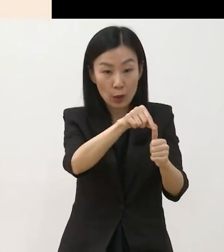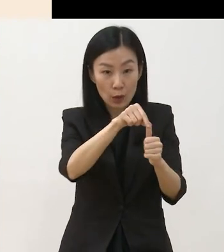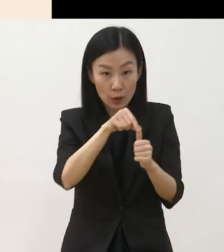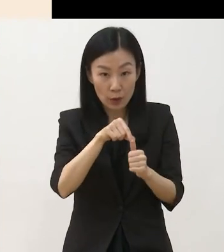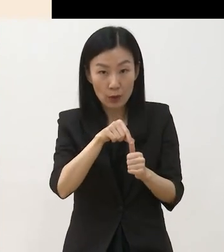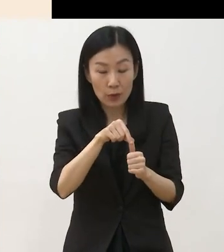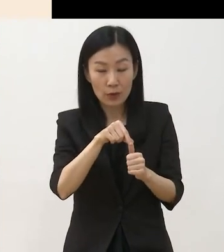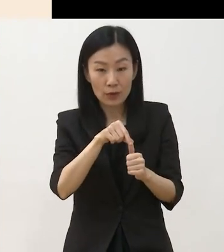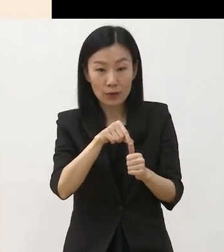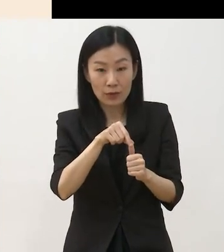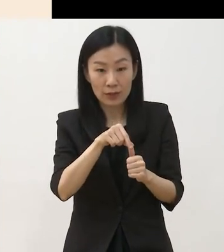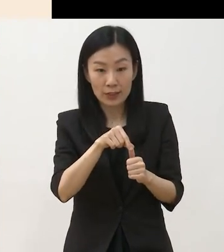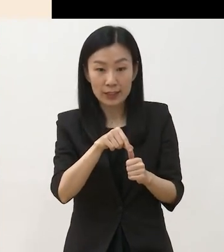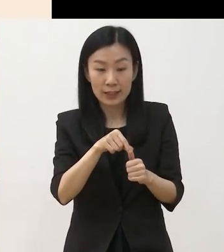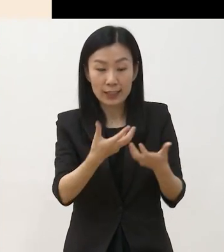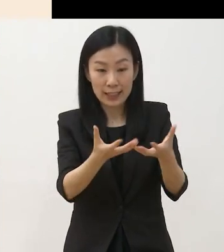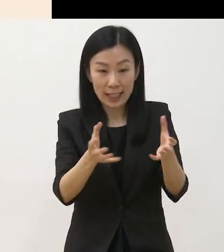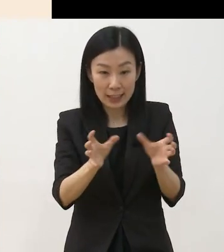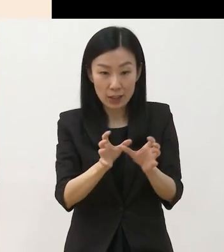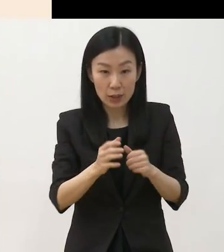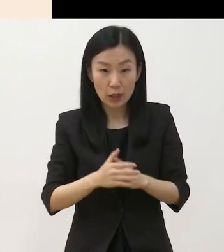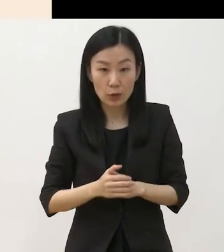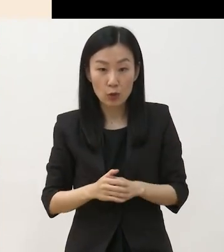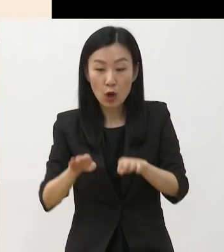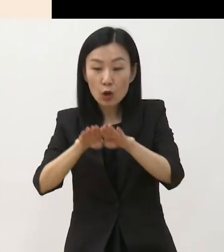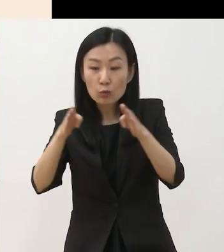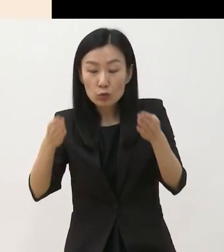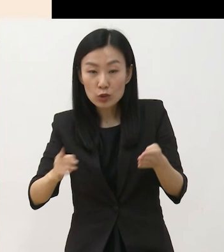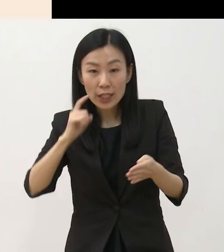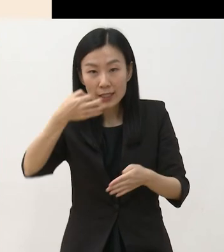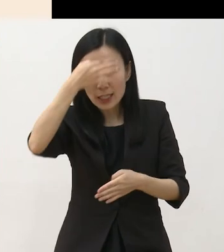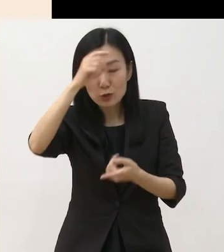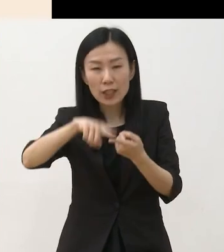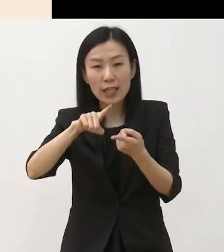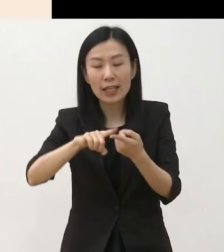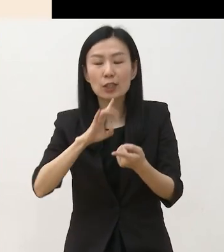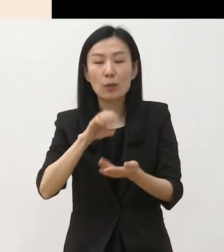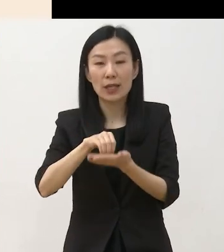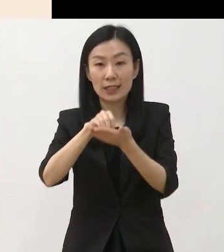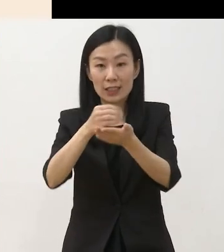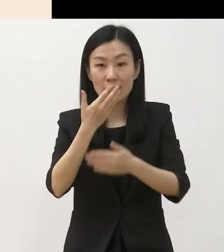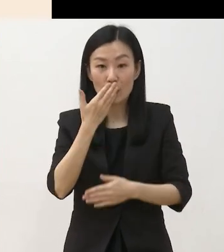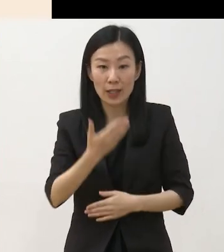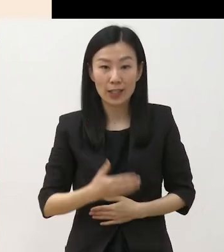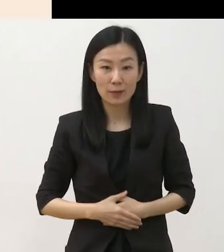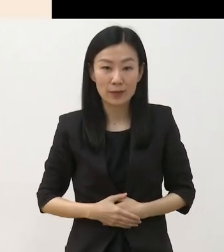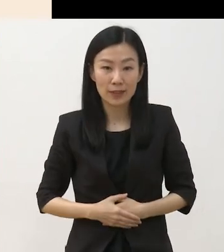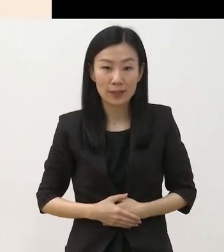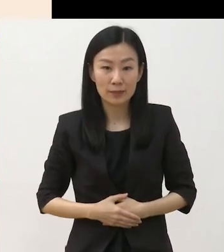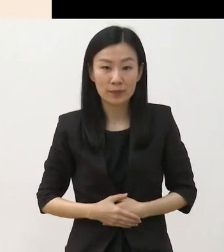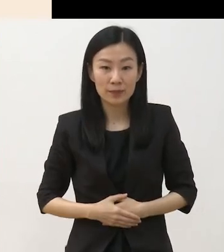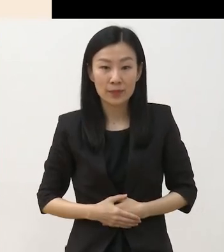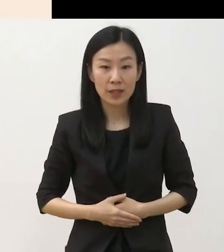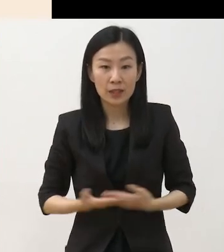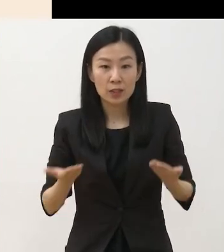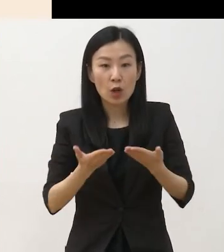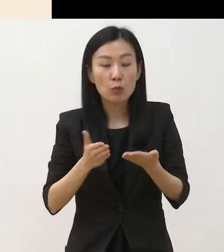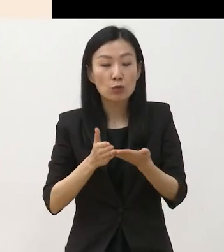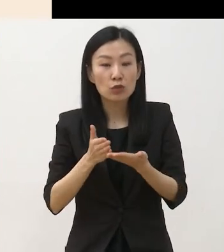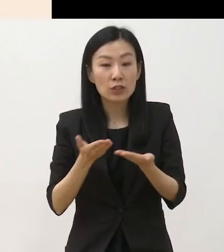이어야 하고요. 그다음에 무대 예술 분야만 지원 신청이 가능합니다. 전문 인력에 대한 자격